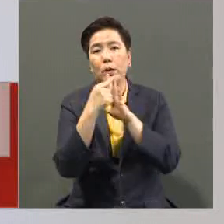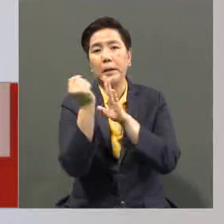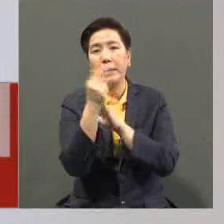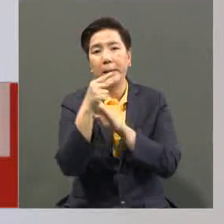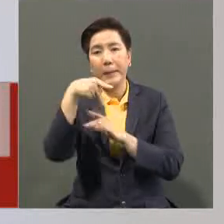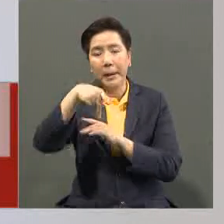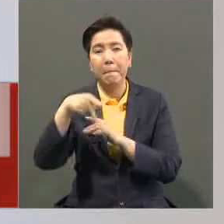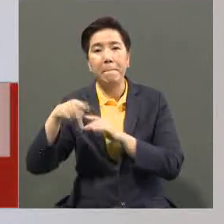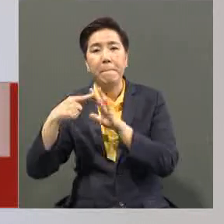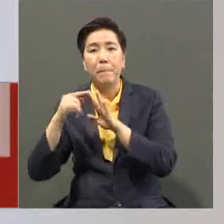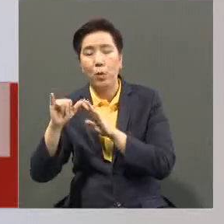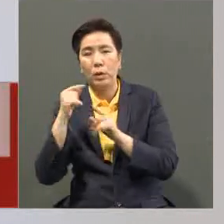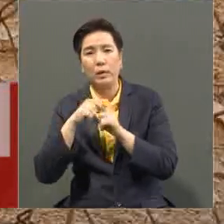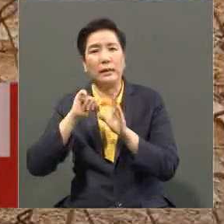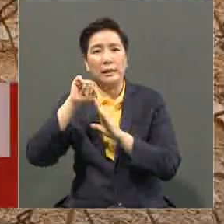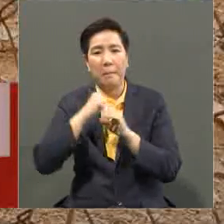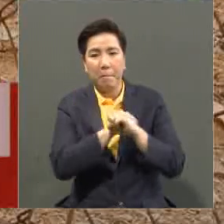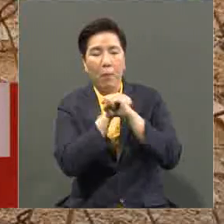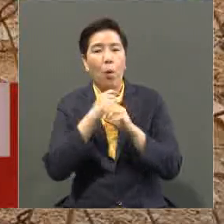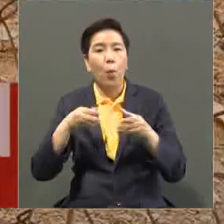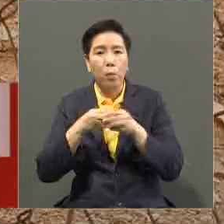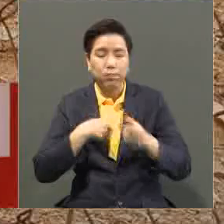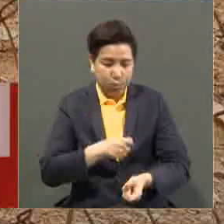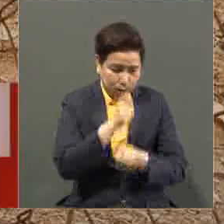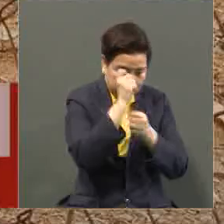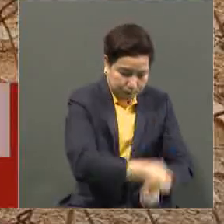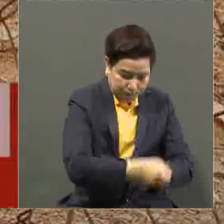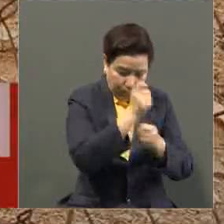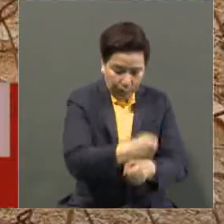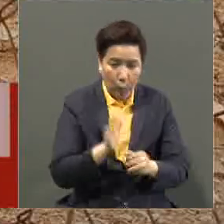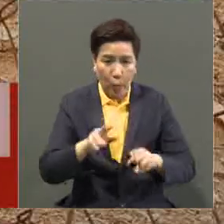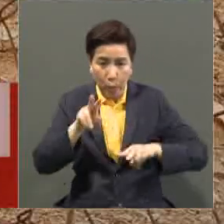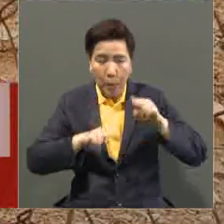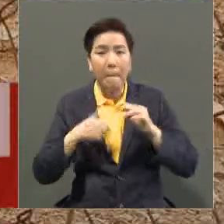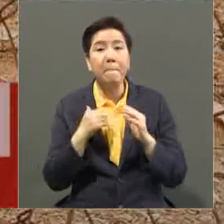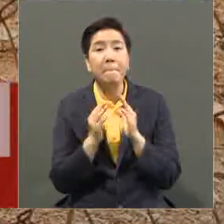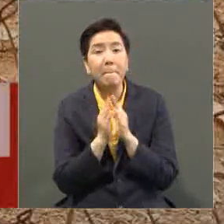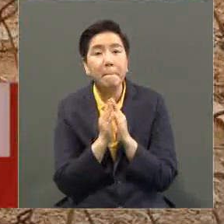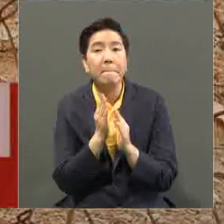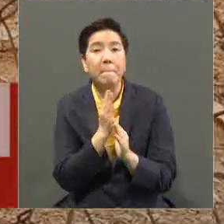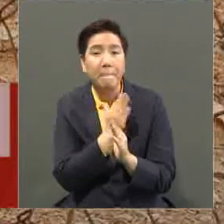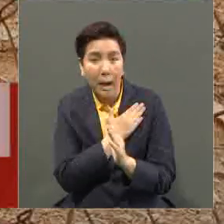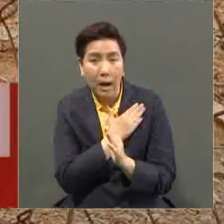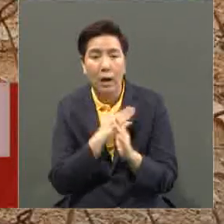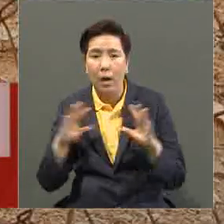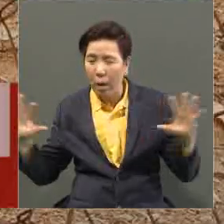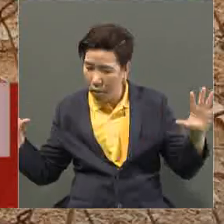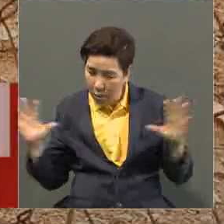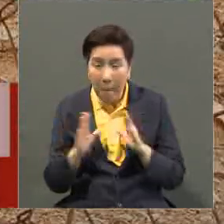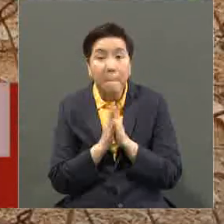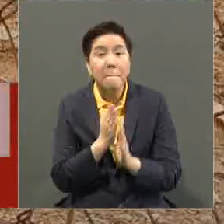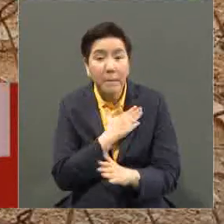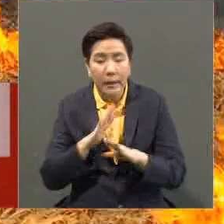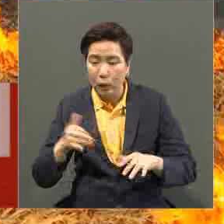การพิเศษดับไฟป่าเชียงใหม่หรือชุดเสือไฟฝ่ายปกครองแล้วก็แม้แต่สามเณรนะจากวัดผาชช่วยกันเข้าไปควบ